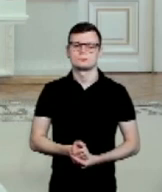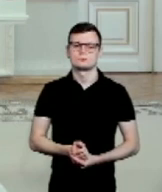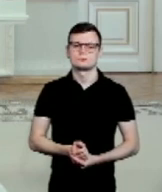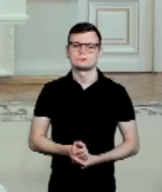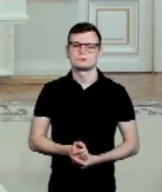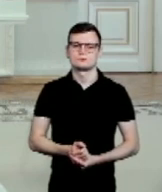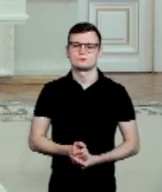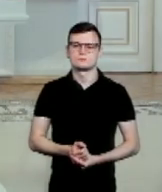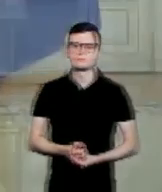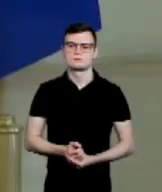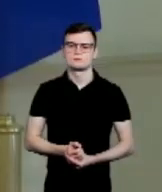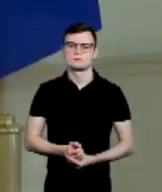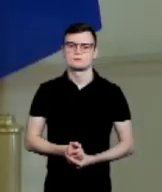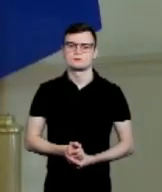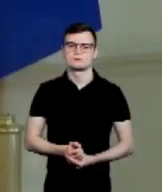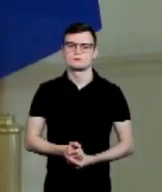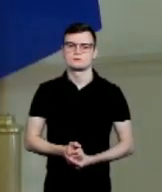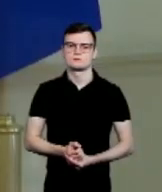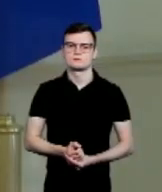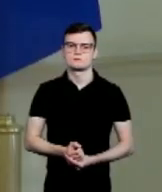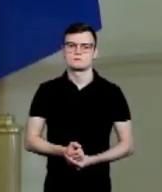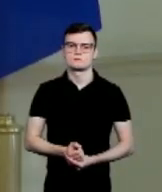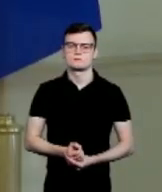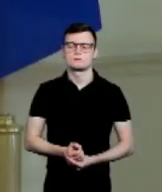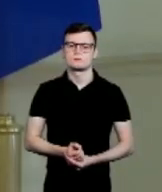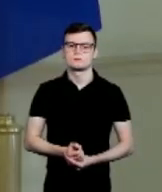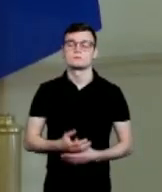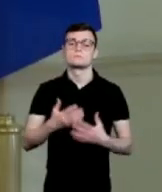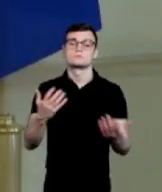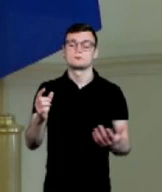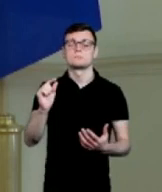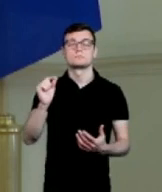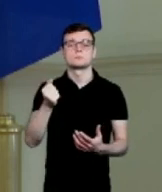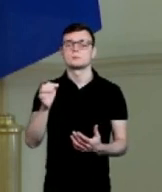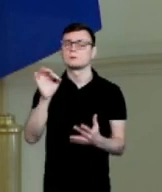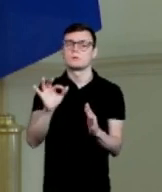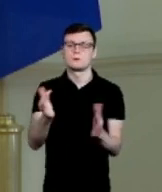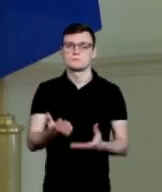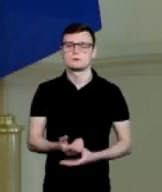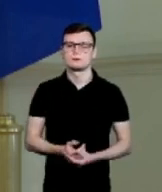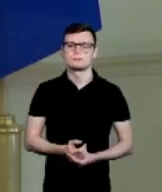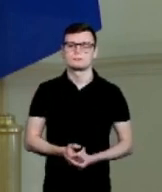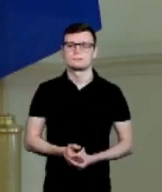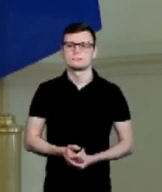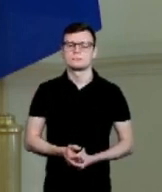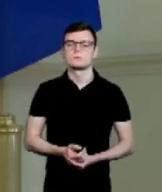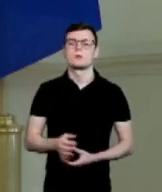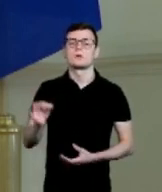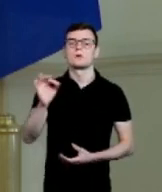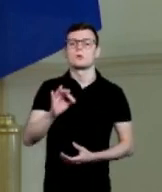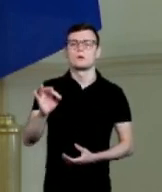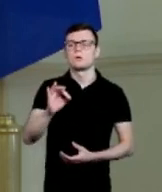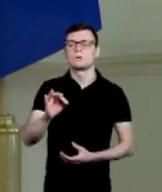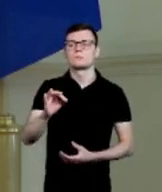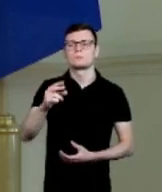Visų pirma, kalbant apie Apie Lietuvos gyvenimo ir